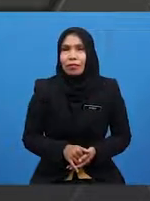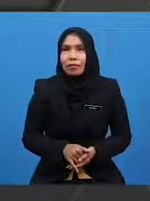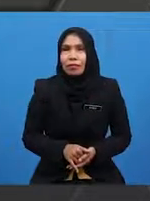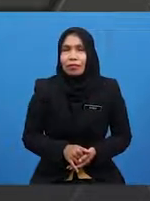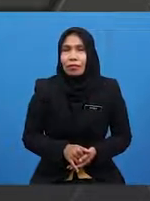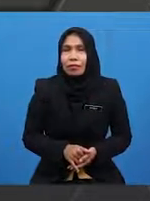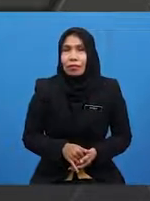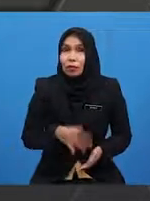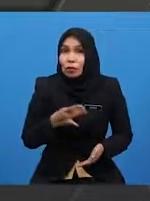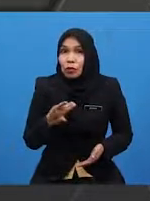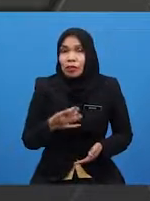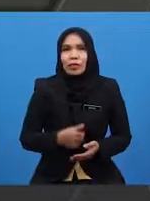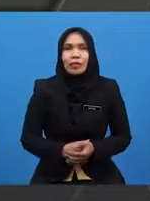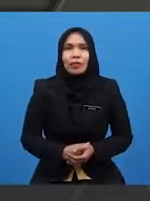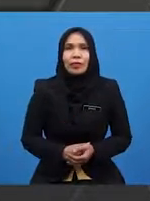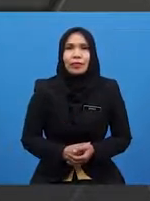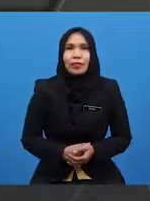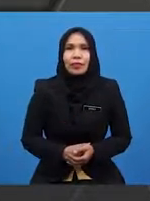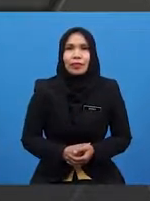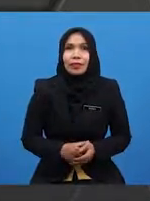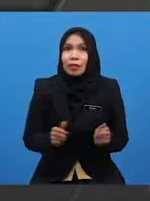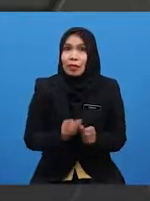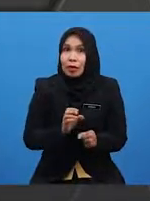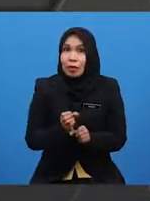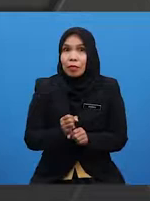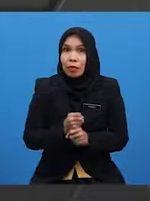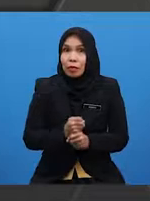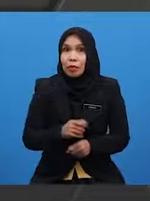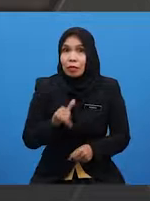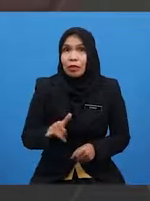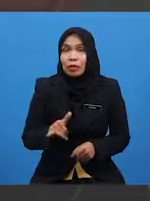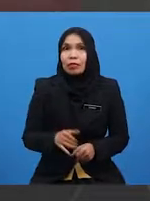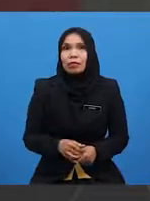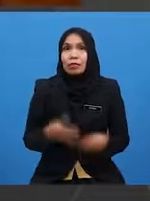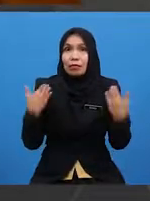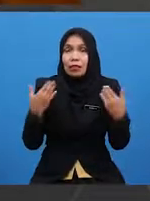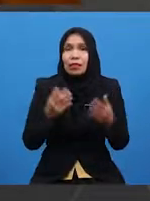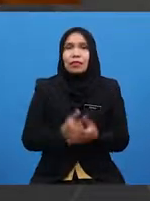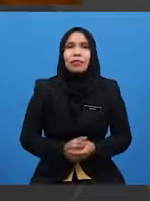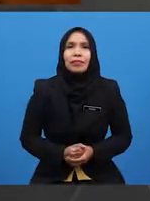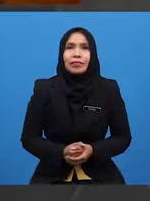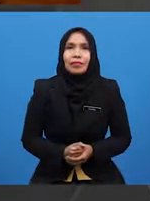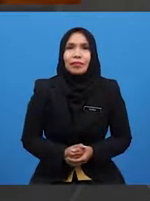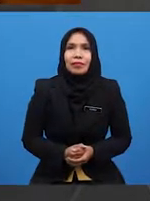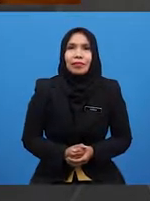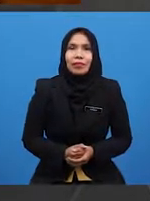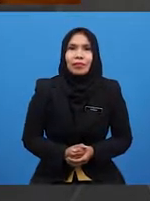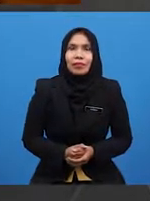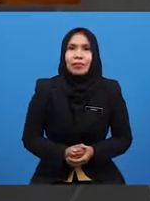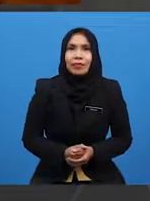jalinan dan bentuk yang tinggal. Arca timbulan, bahan: kepingan